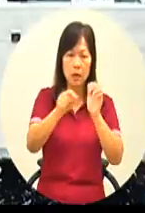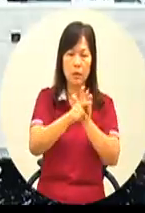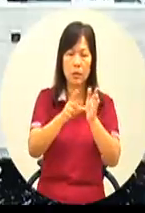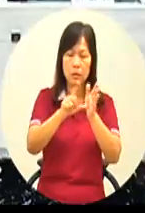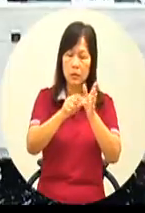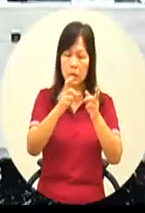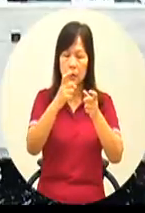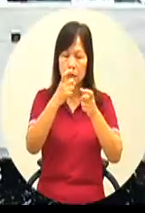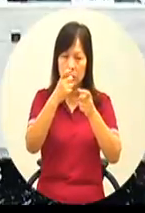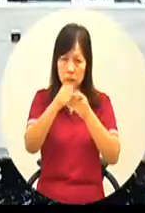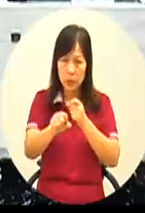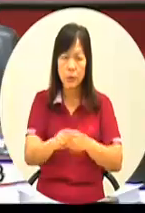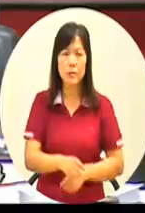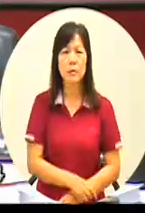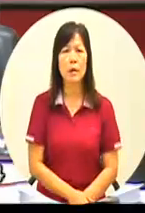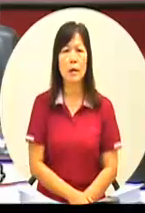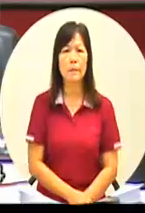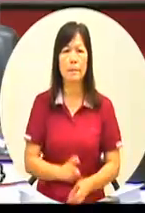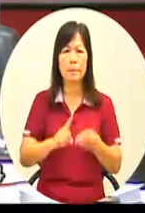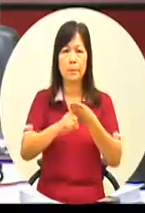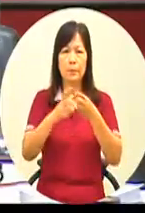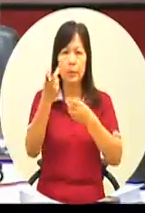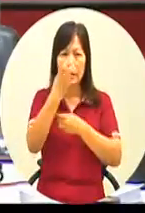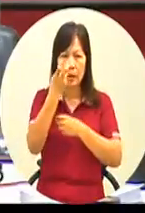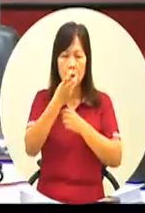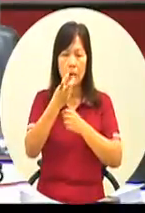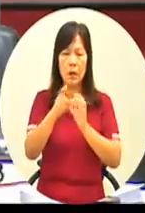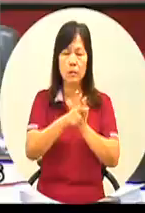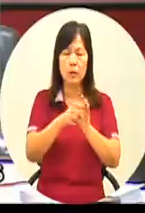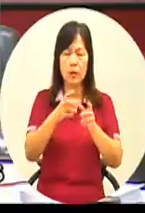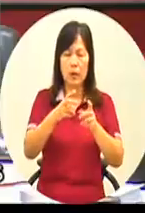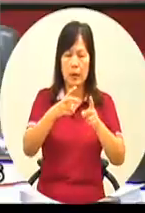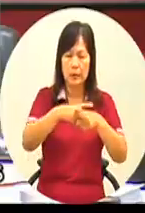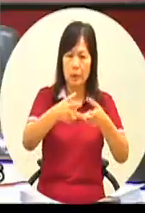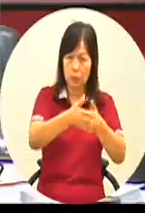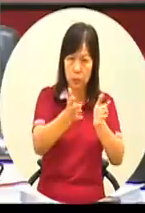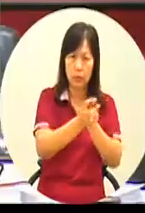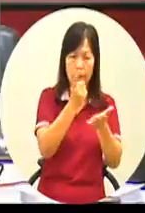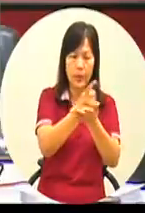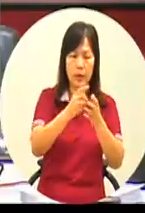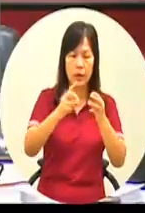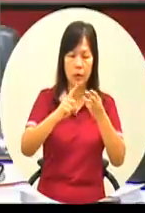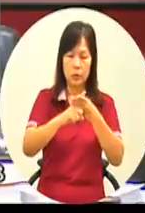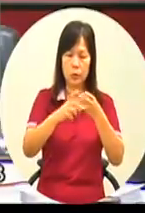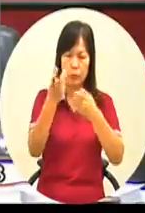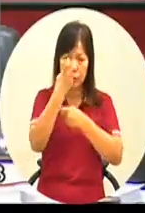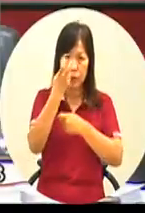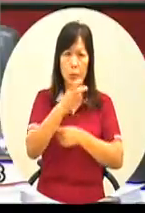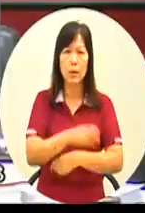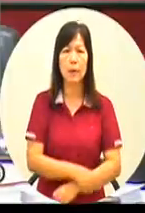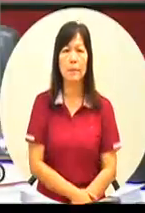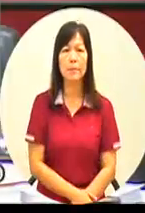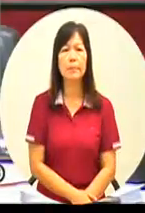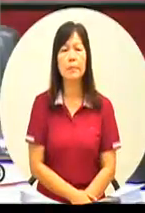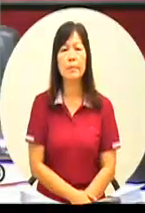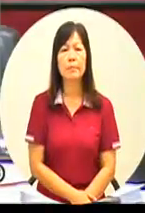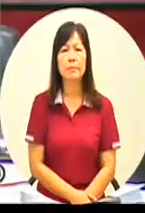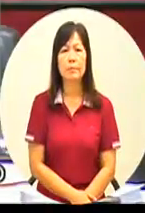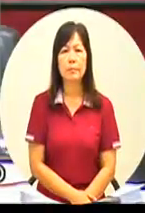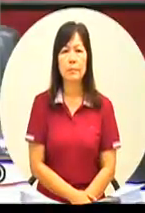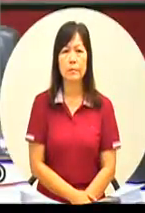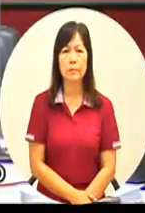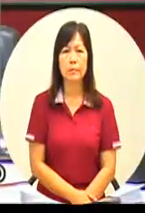哈。谢谢我们民政小组的各位首长还有主管哈。首先，我想请教一下我们